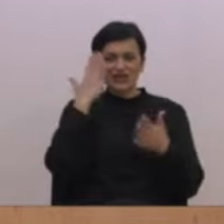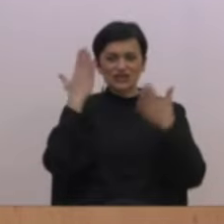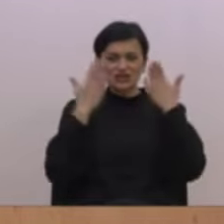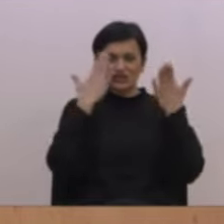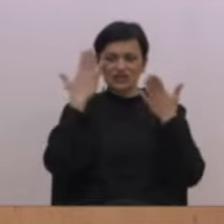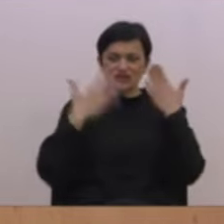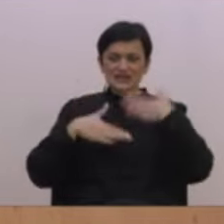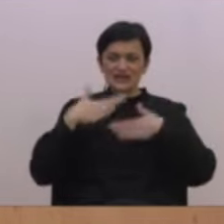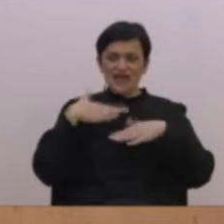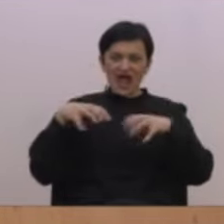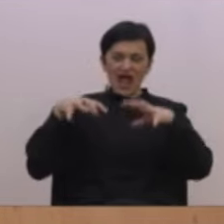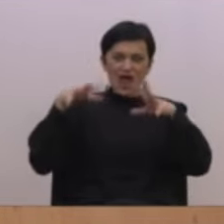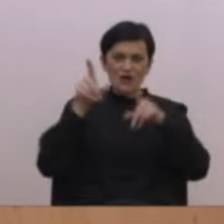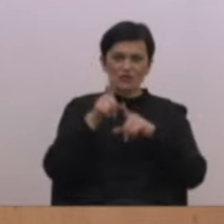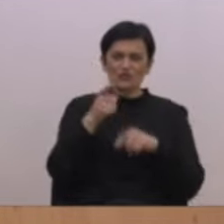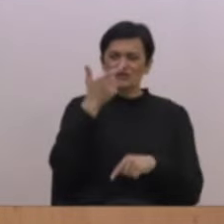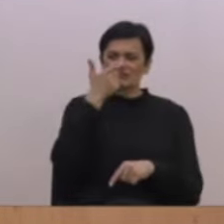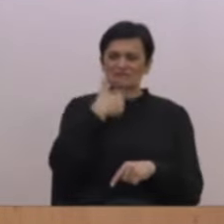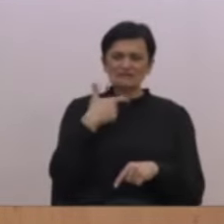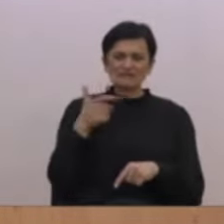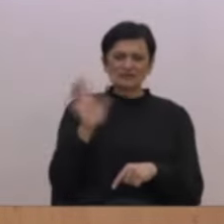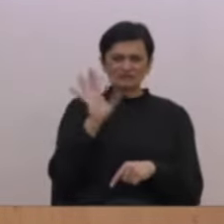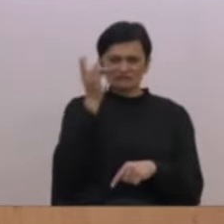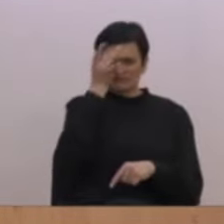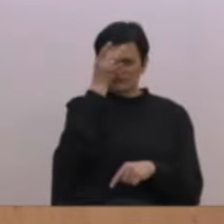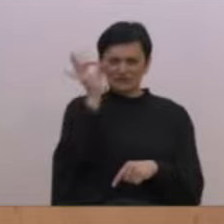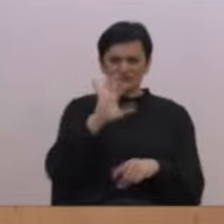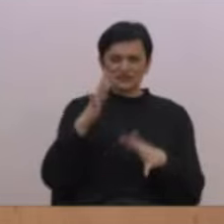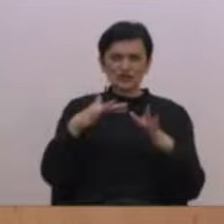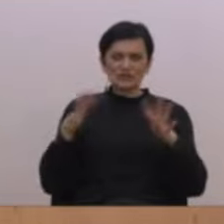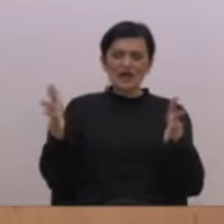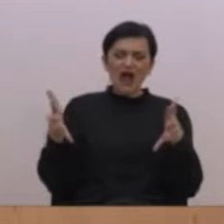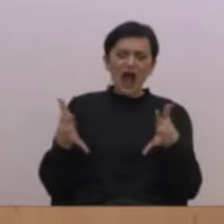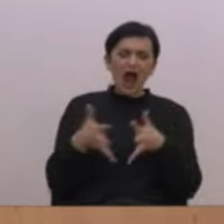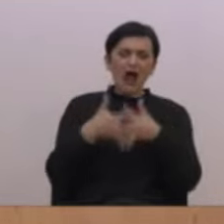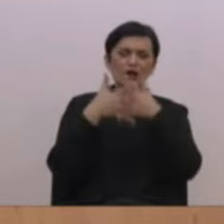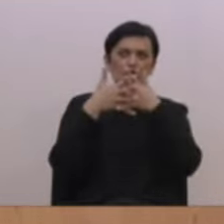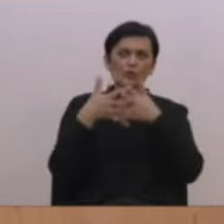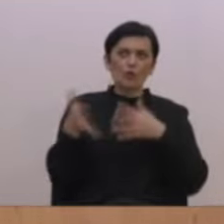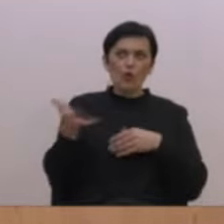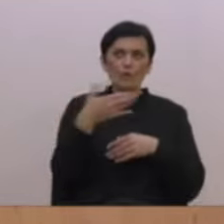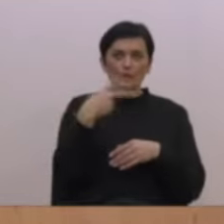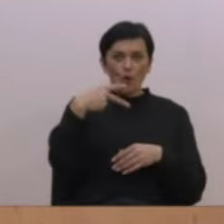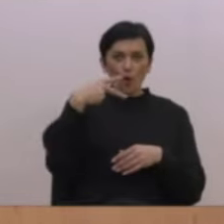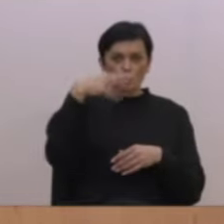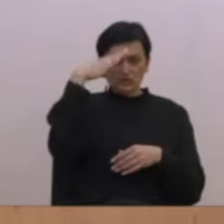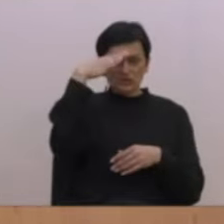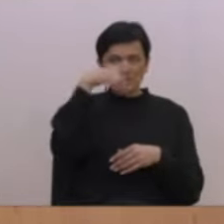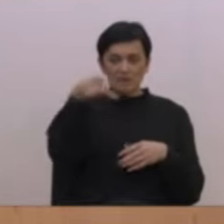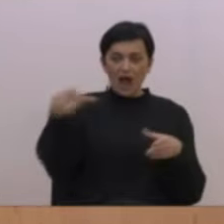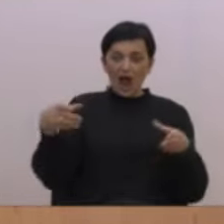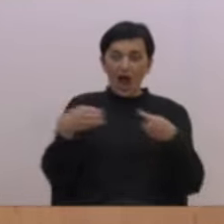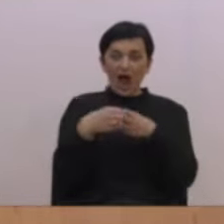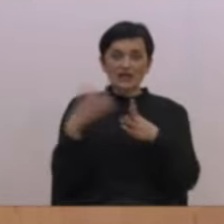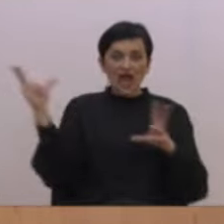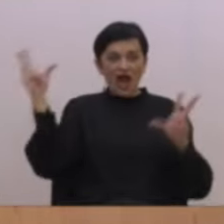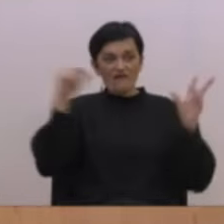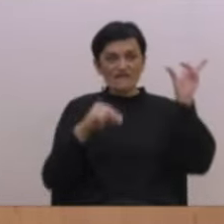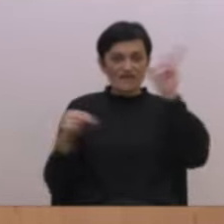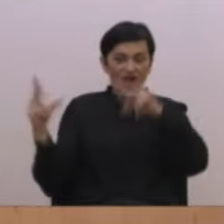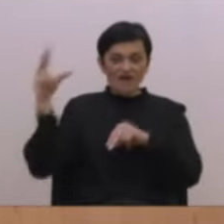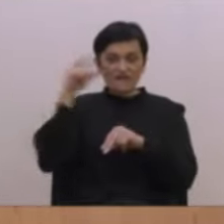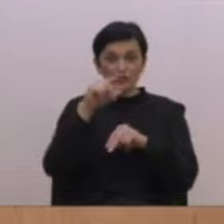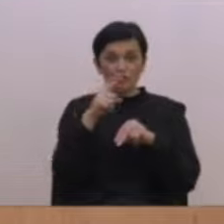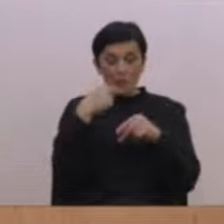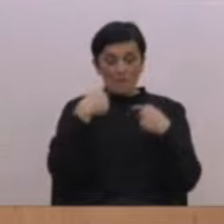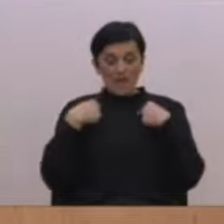ასეთი უზნეო ჟრიამული ჰარმონიულად რომ 20 მამაკაცი ერთად ლაპარაკობს, იმიტომ რომ